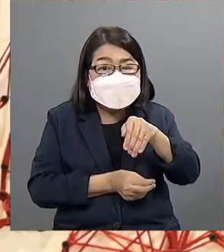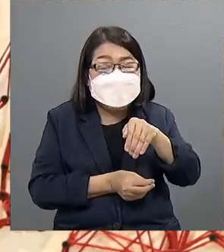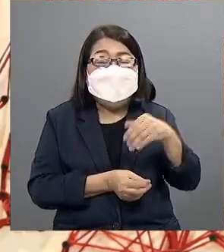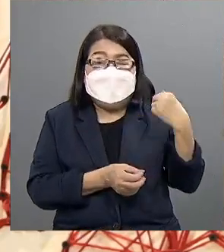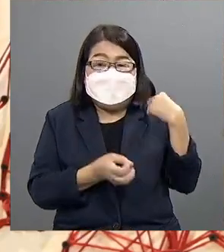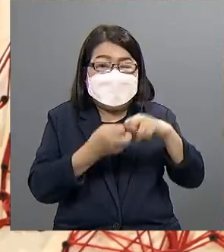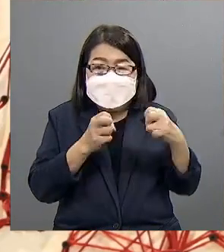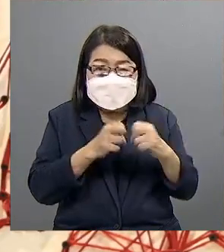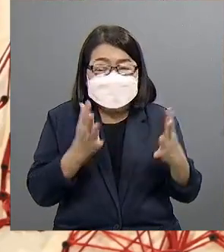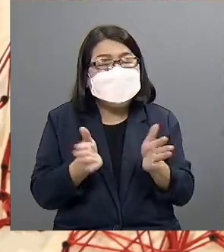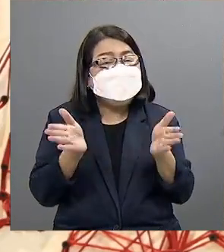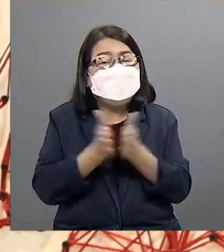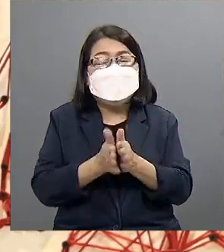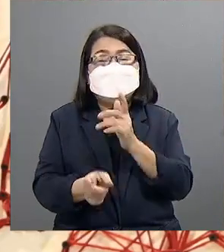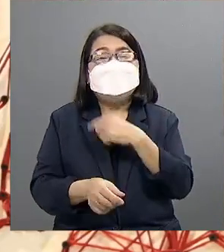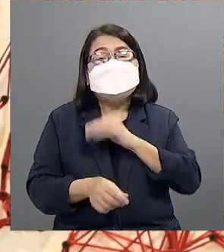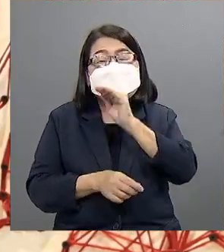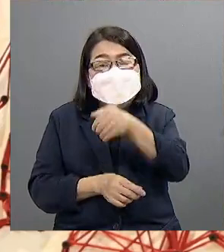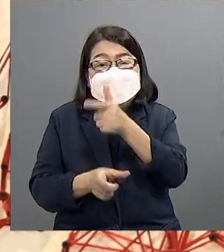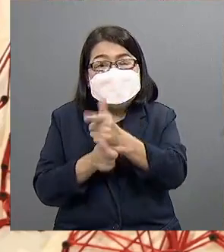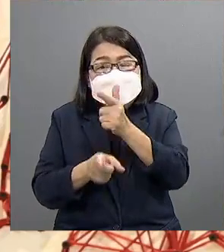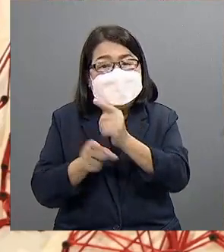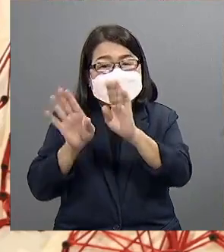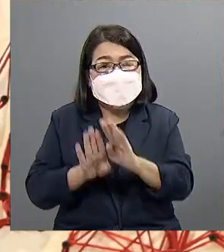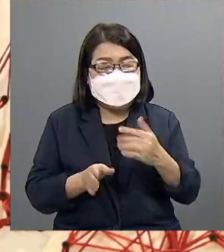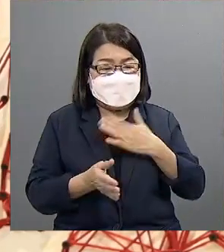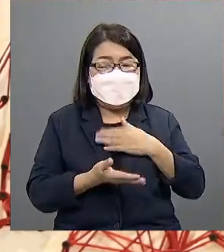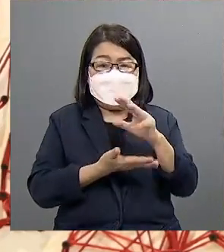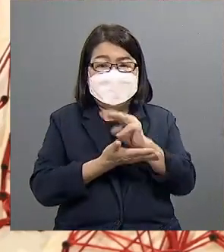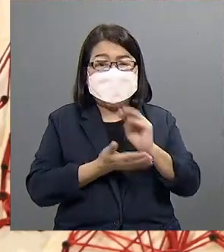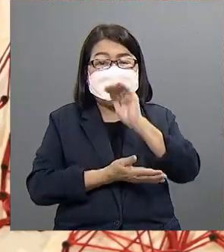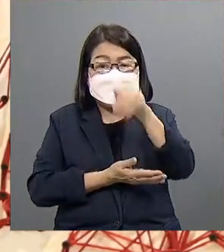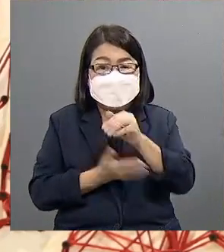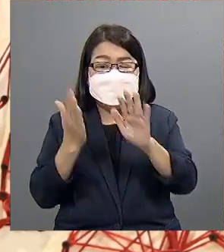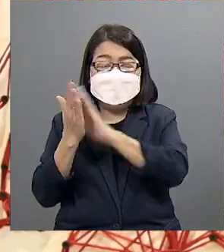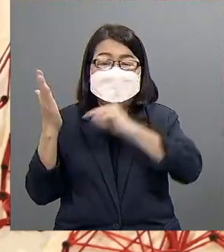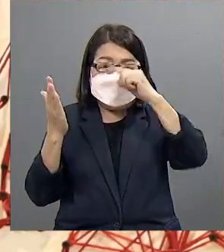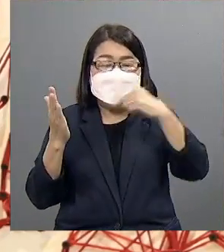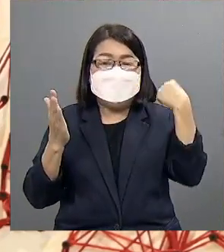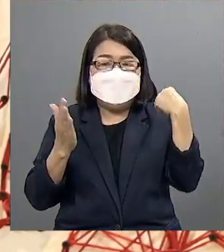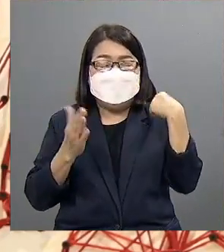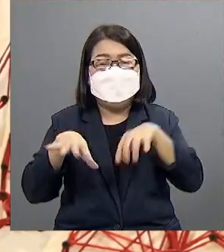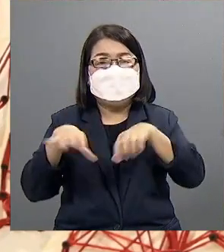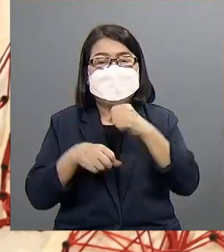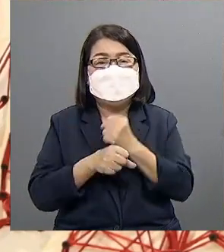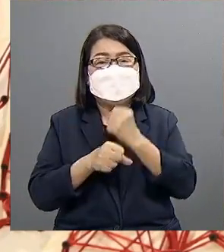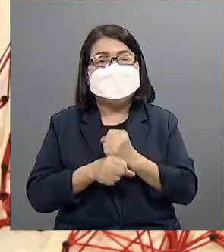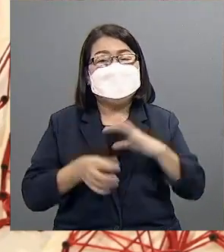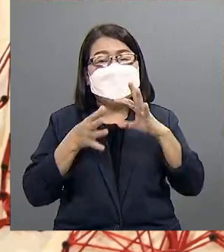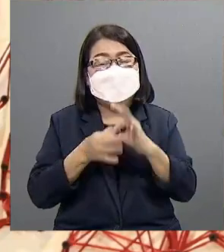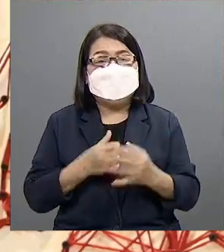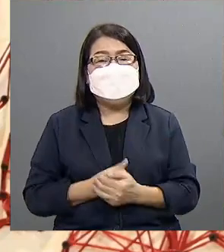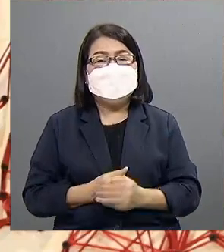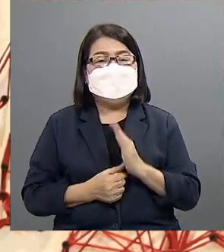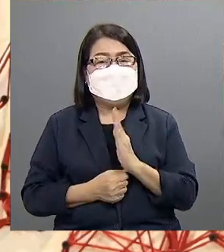งมูลนิธิช้างแห่งประเทศไทยนะครับได้ดำเนินการจัดทำเรื่องจริยธรรมจรรยาบรรณ